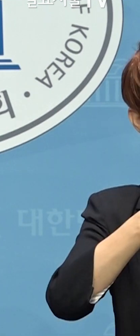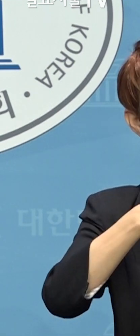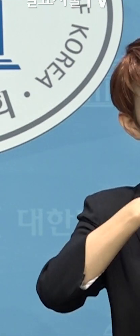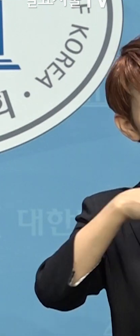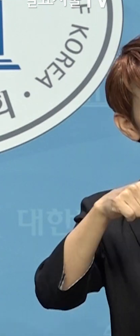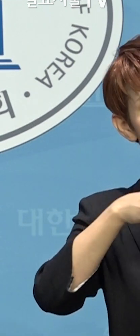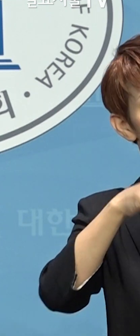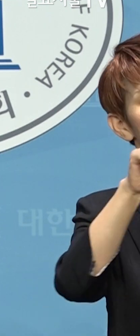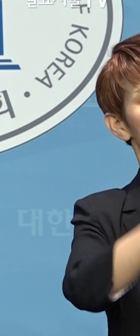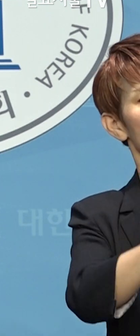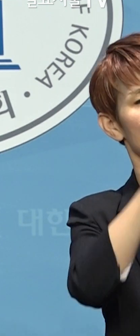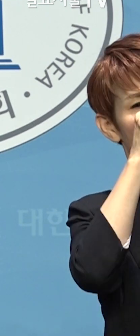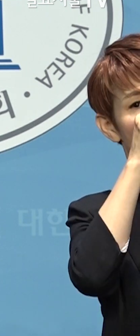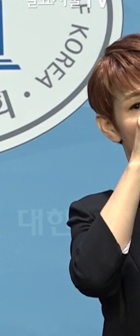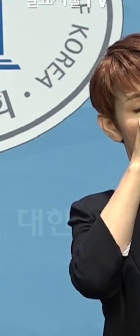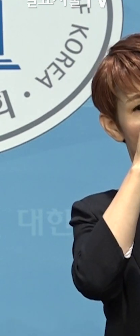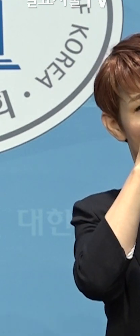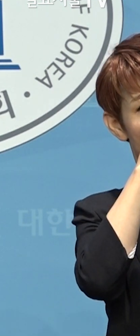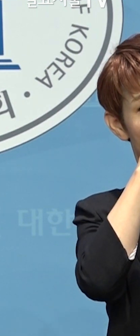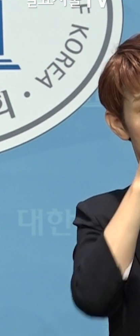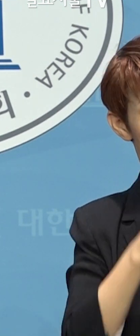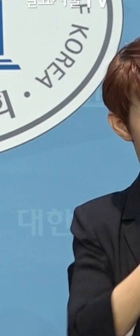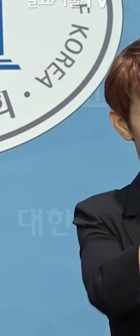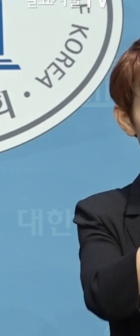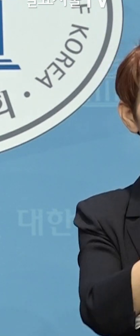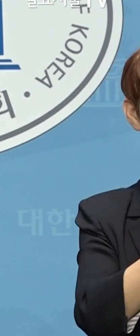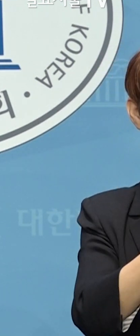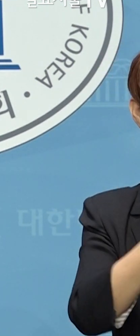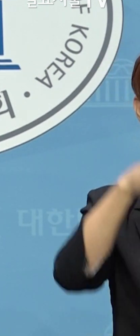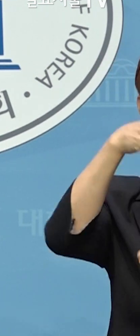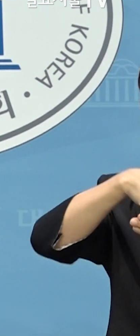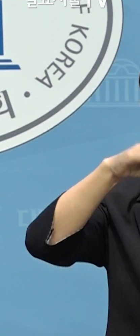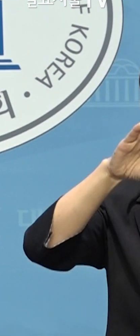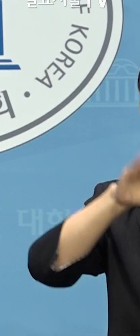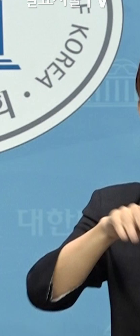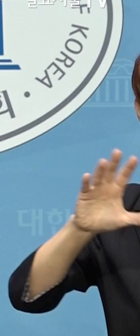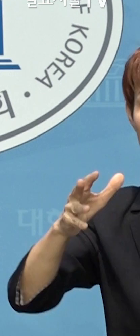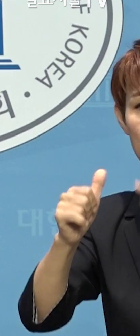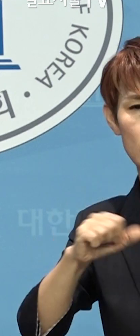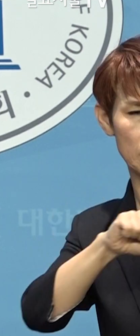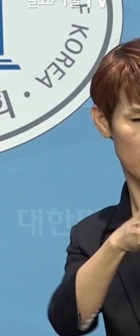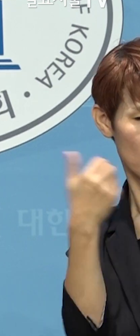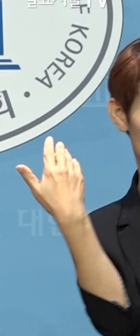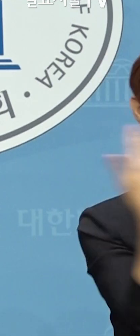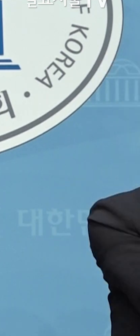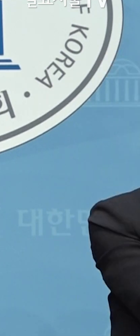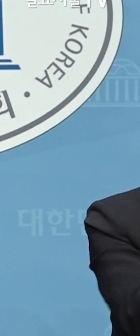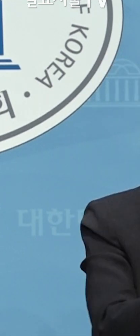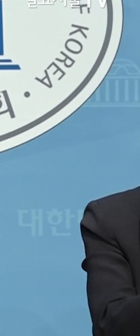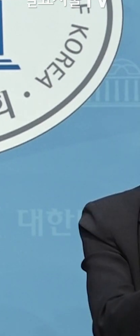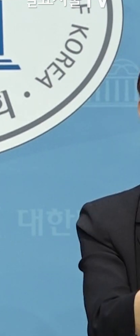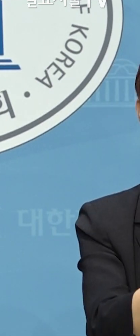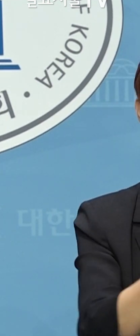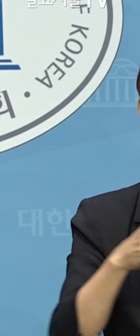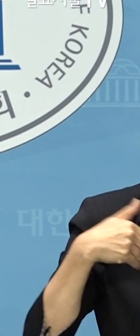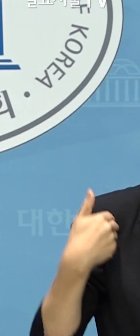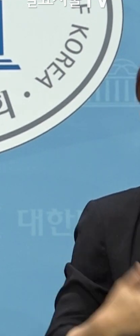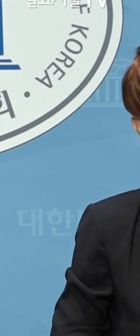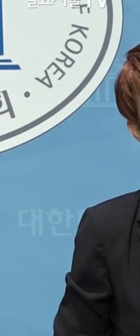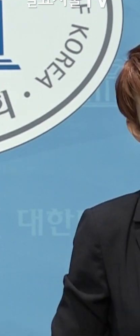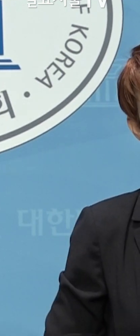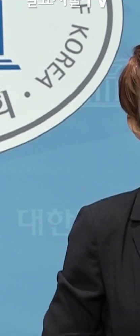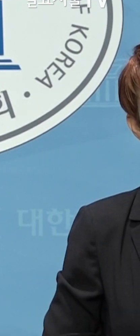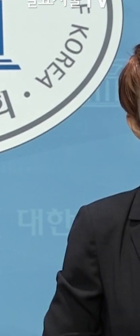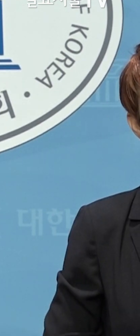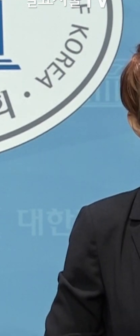지지하지 않는지 왜 총선에서 국민께서 심했는지 여전히 모르고